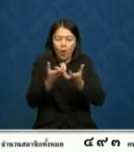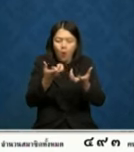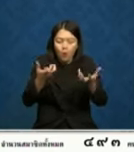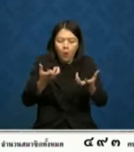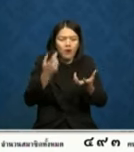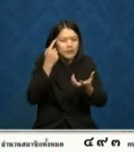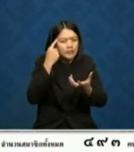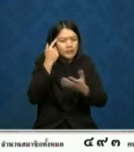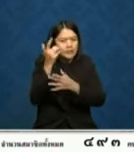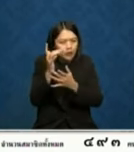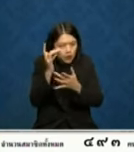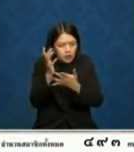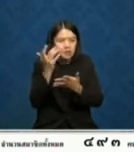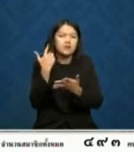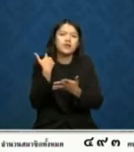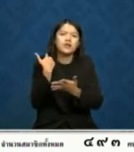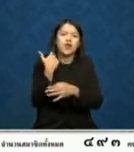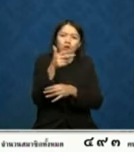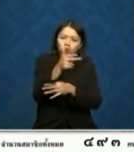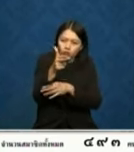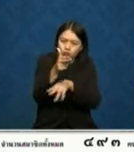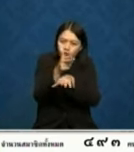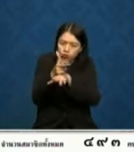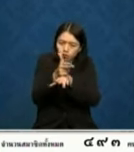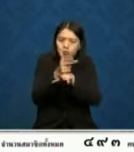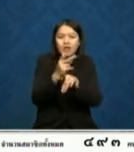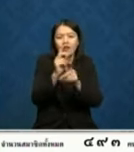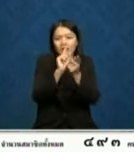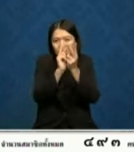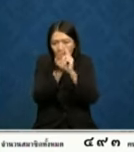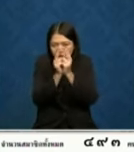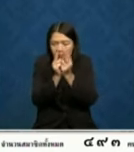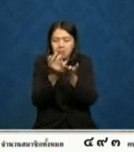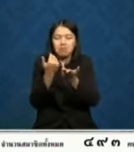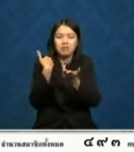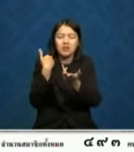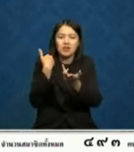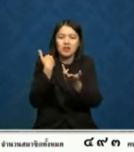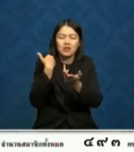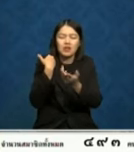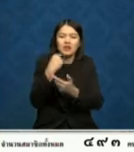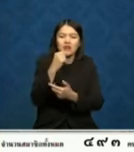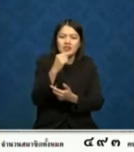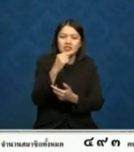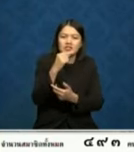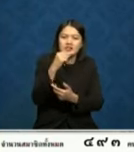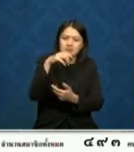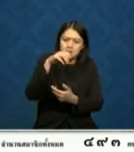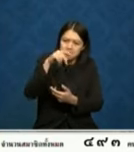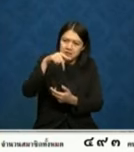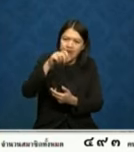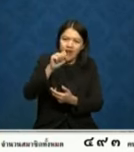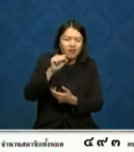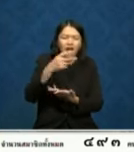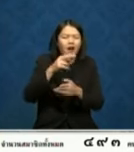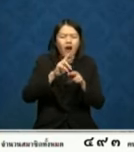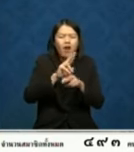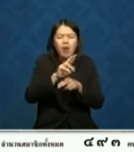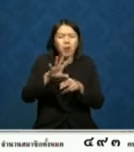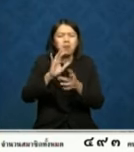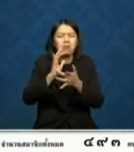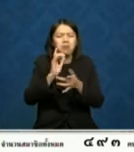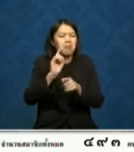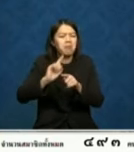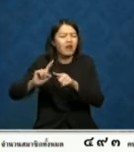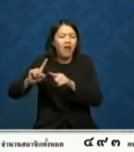มือที่ทันสมัยนะครับท่านประธานไม่ว่าจะเป็นระบบดาวเทียมไม่ว่าจะเป็นระบบจี GPSหรือระบบต่างๆเนี่ยผมคิดว่าอัน